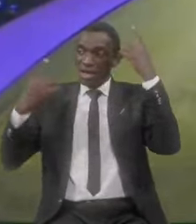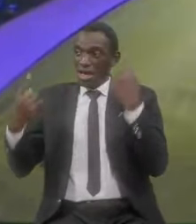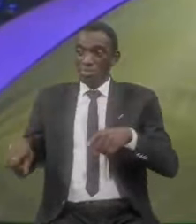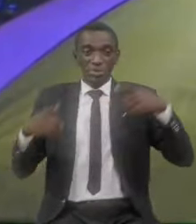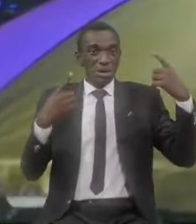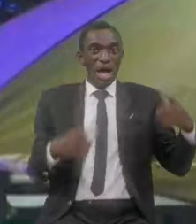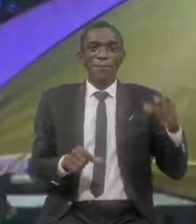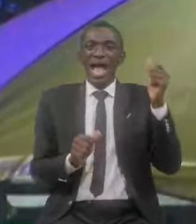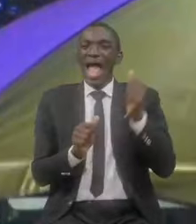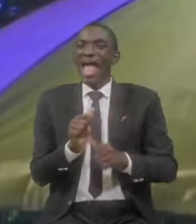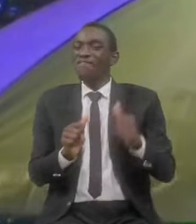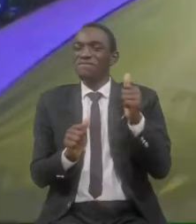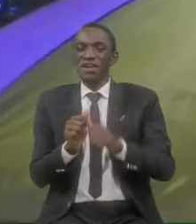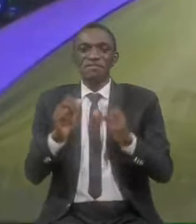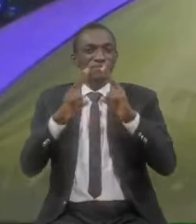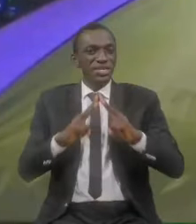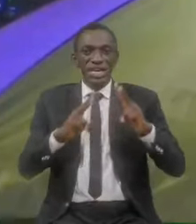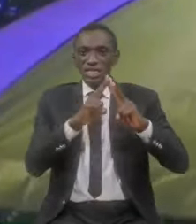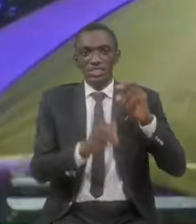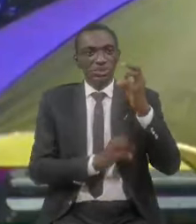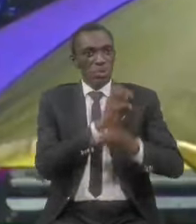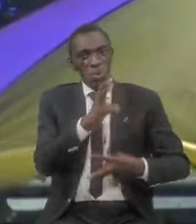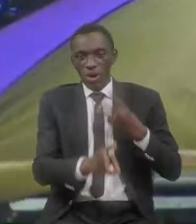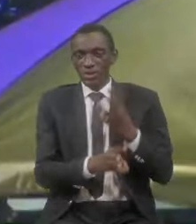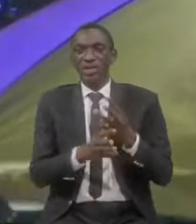il y a la maladie dans chaque village du monde.